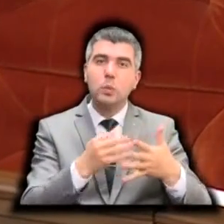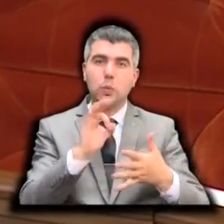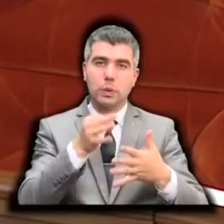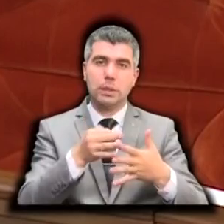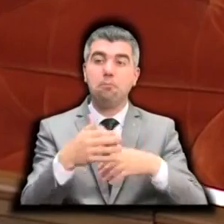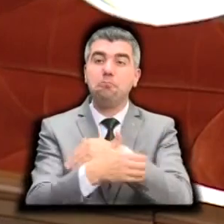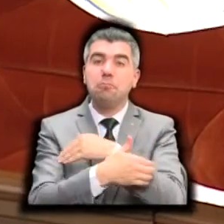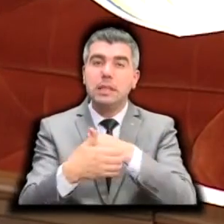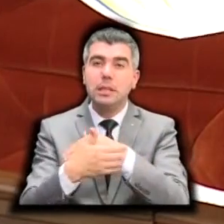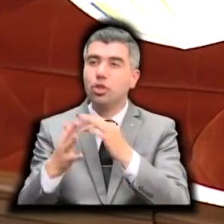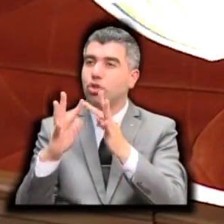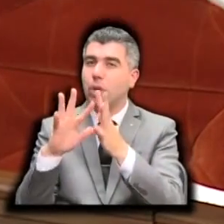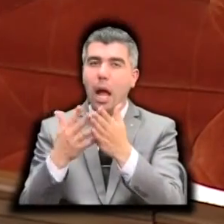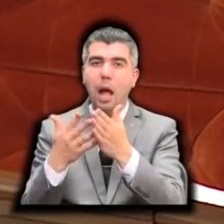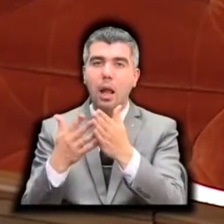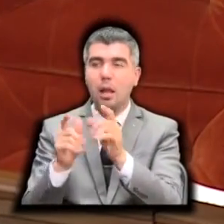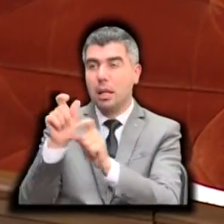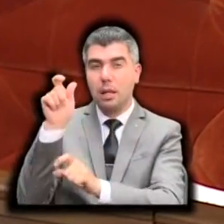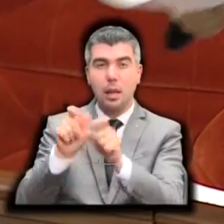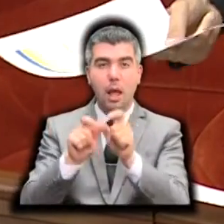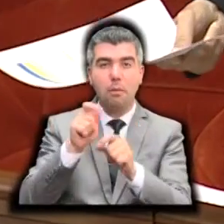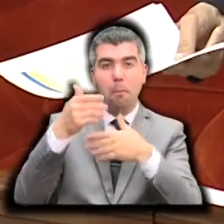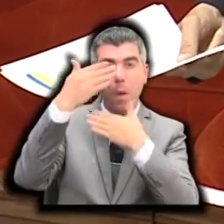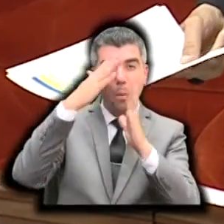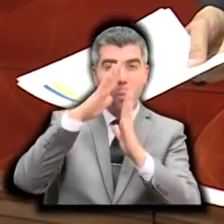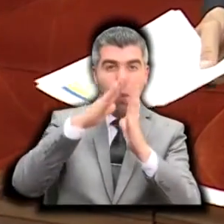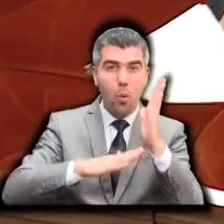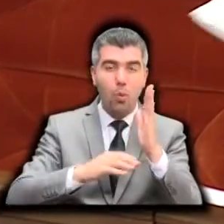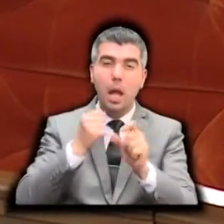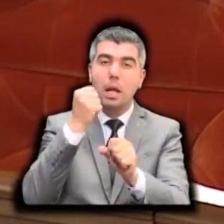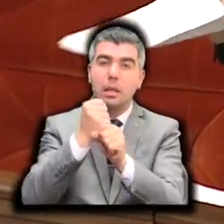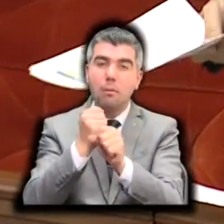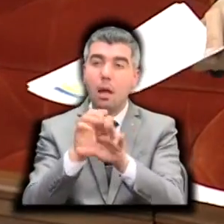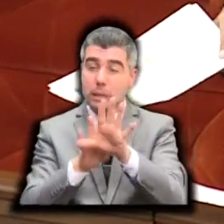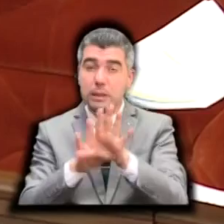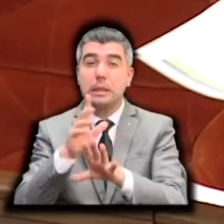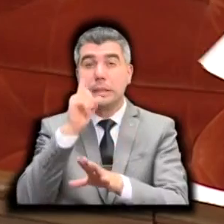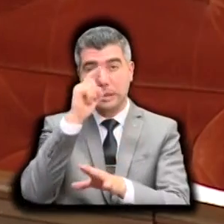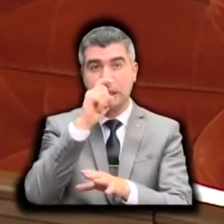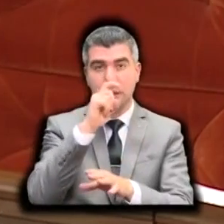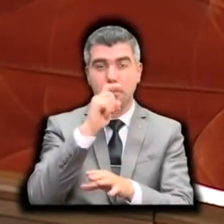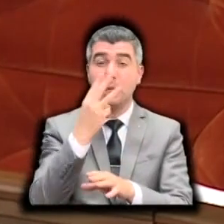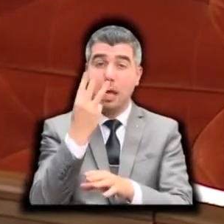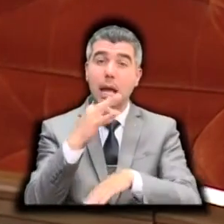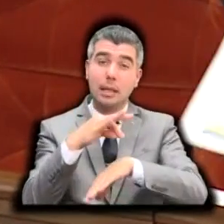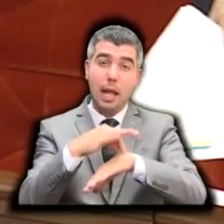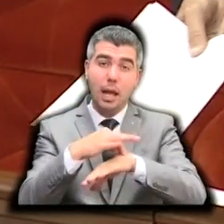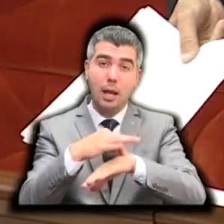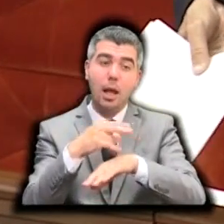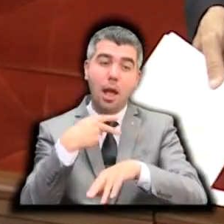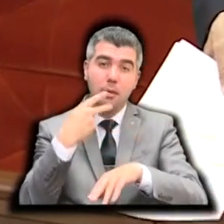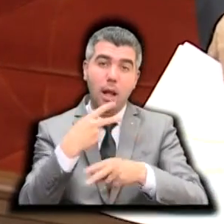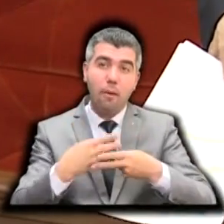عندكم اللجان نعرض لكم هذا الشيء. الخدمه شنو دايرين وفين وصلنا؟ راه ماشي في 3 دقائق اللي غادي نجاوبكم، الا جيت نعرض غير هذا الشيء